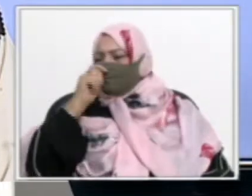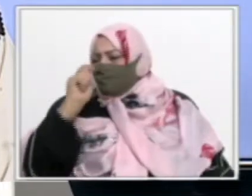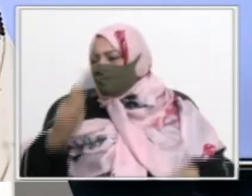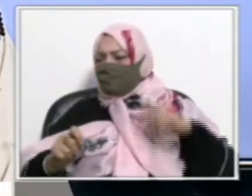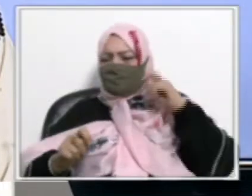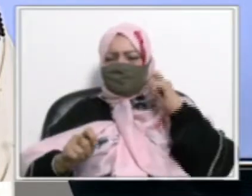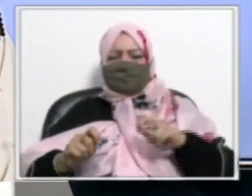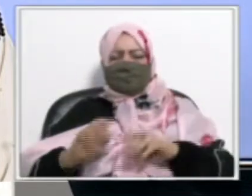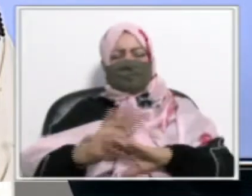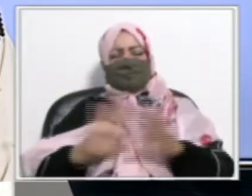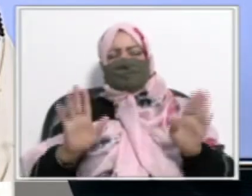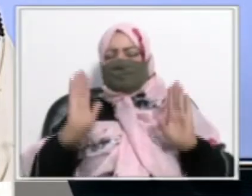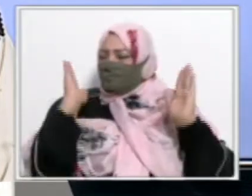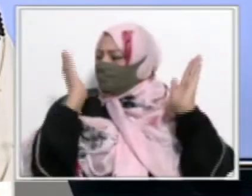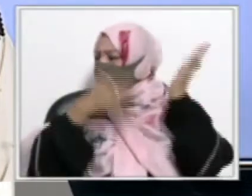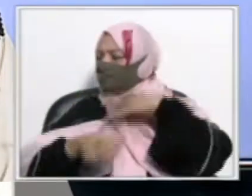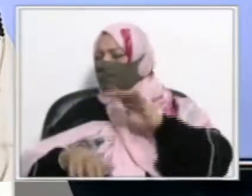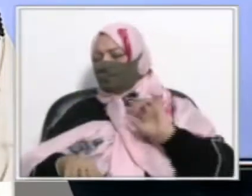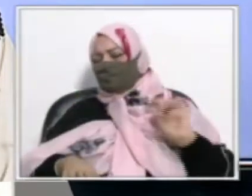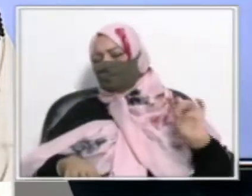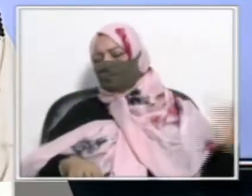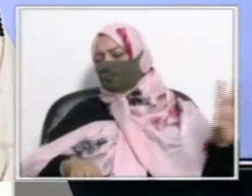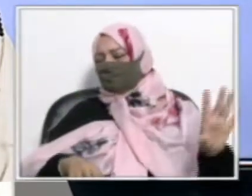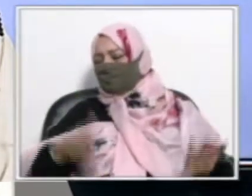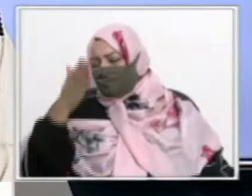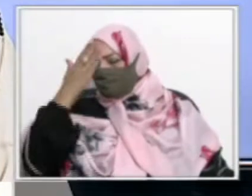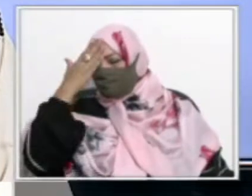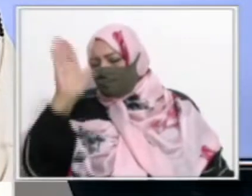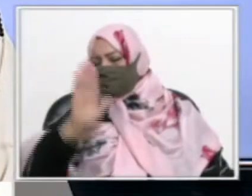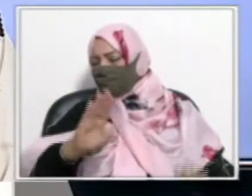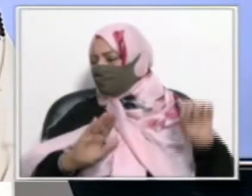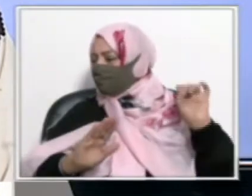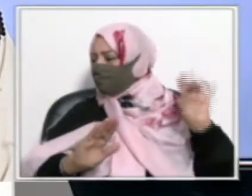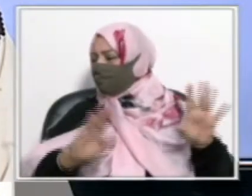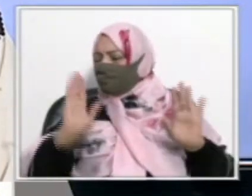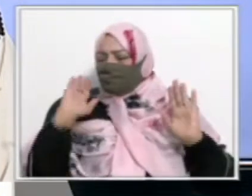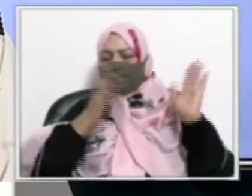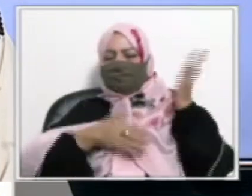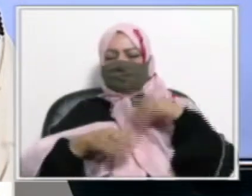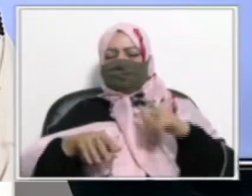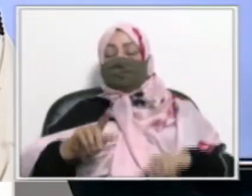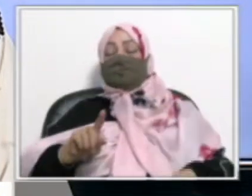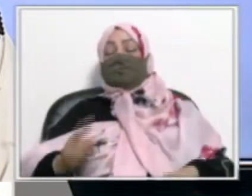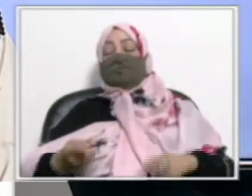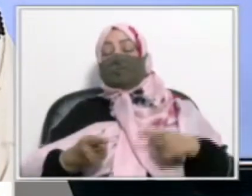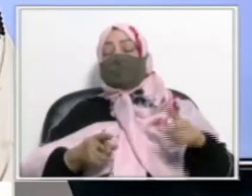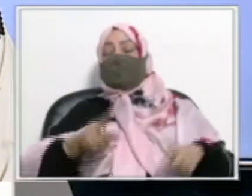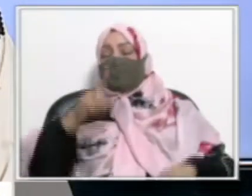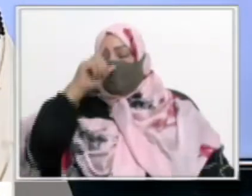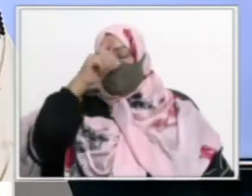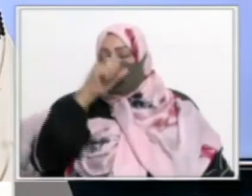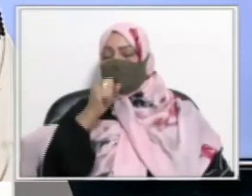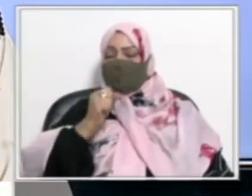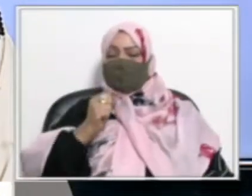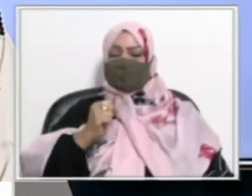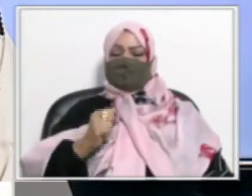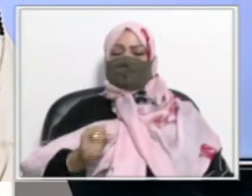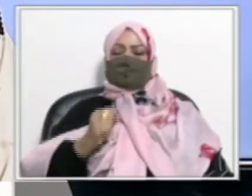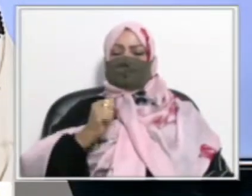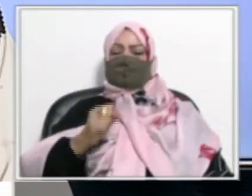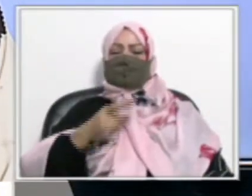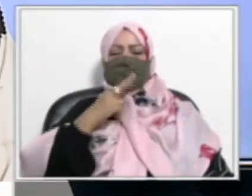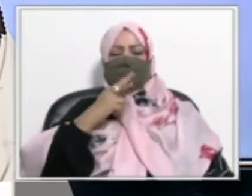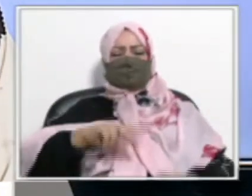فيه التكذيب وفيه تزوير للحقائق وفيه تشويش للعقول وفيه إفساد للقلوب